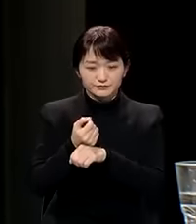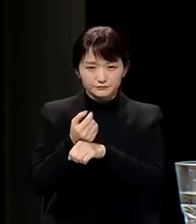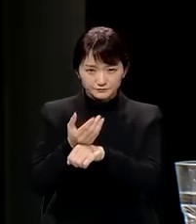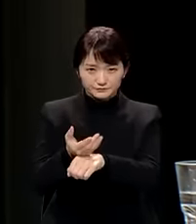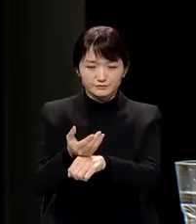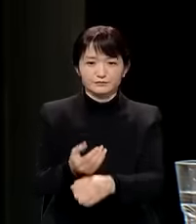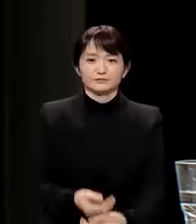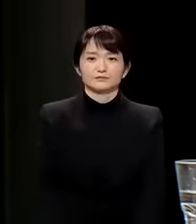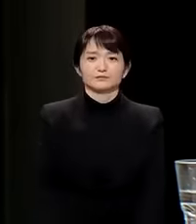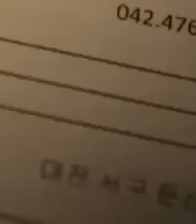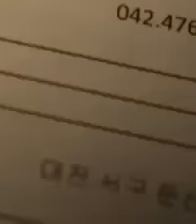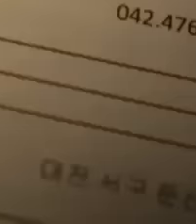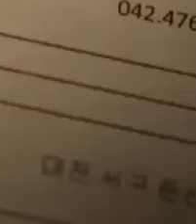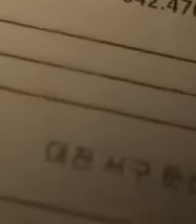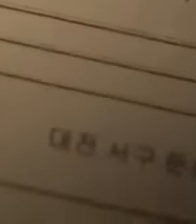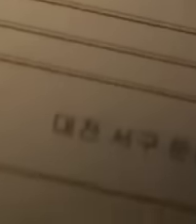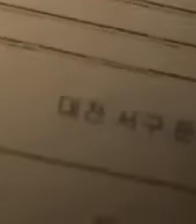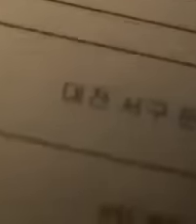픽